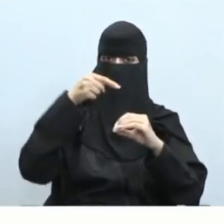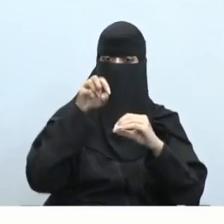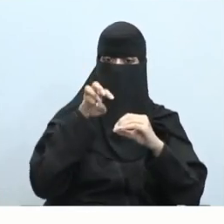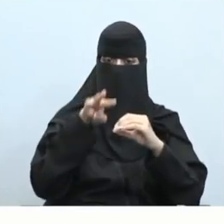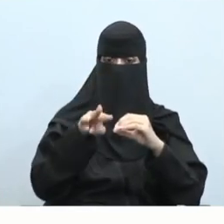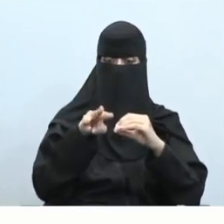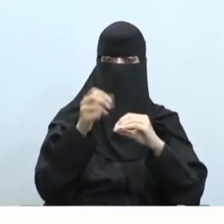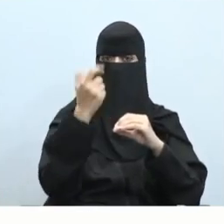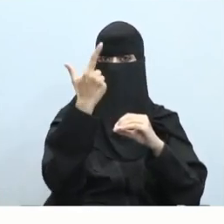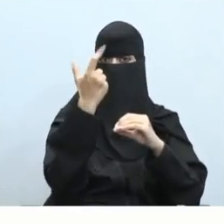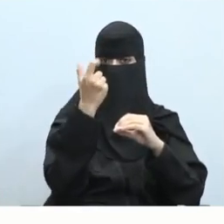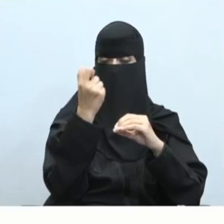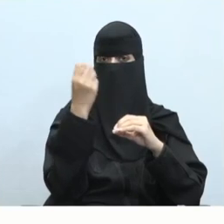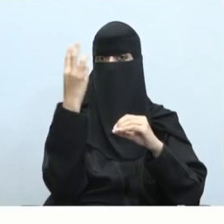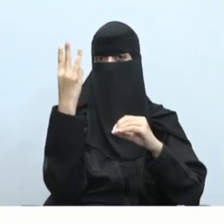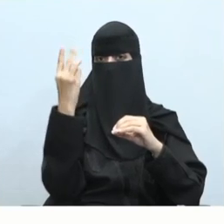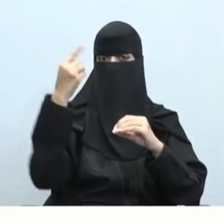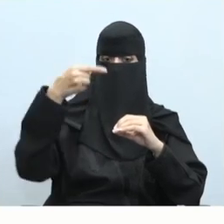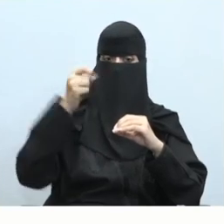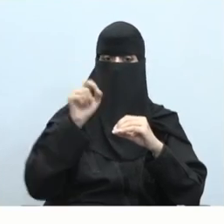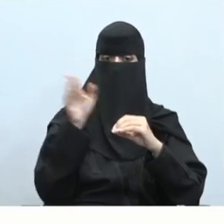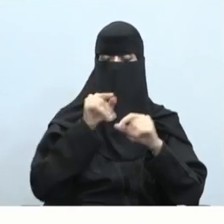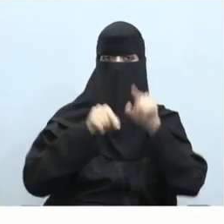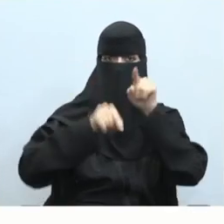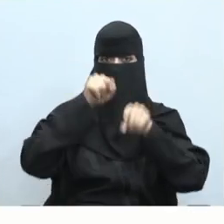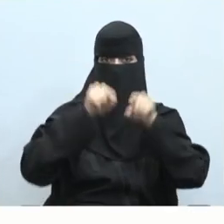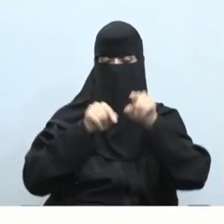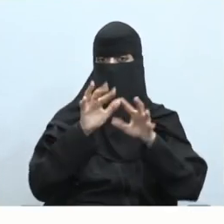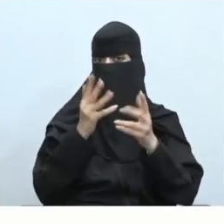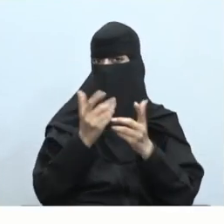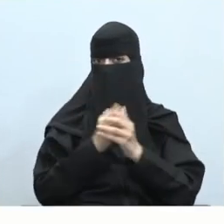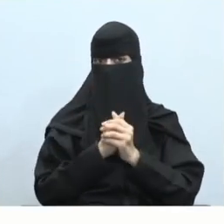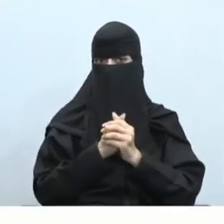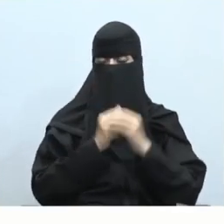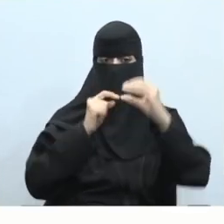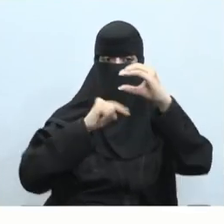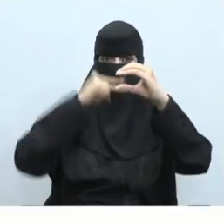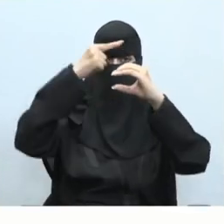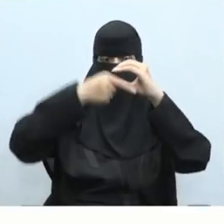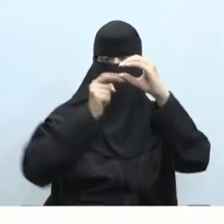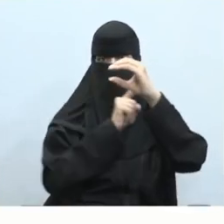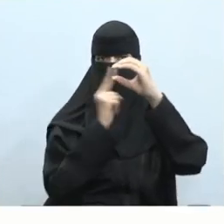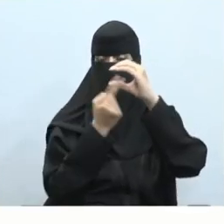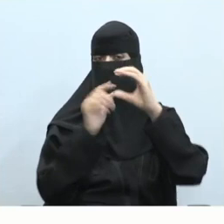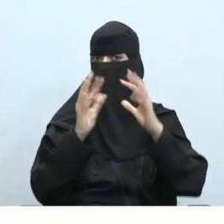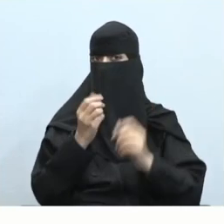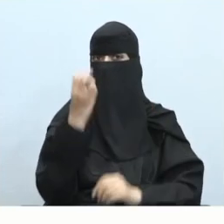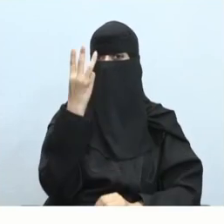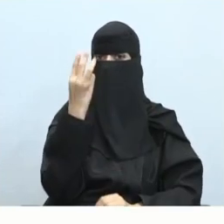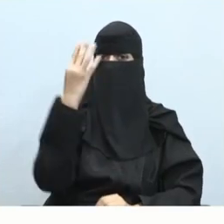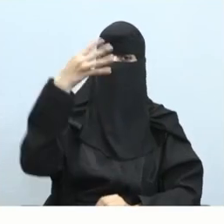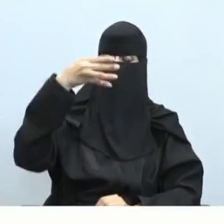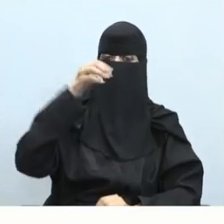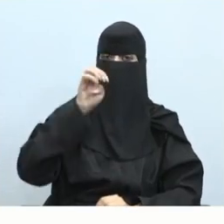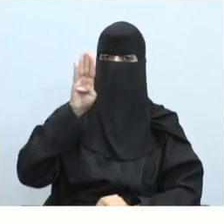عشر الفرق الذي بينهما هو 43 كيلو مترا اي ان القطره